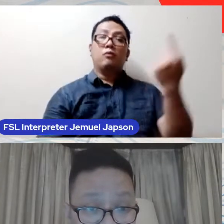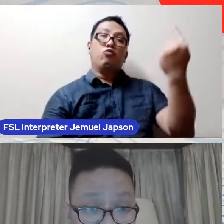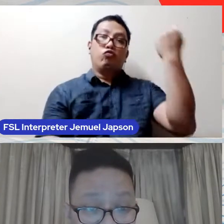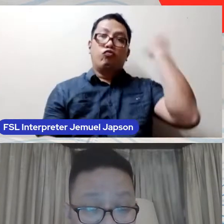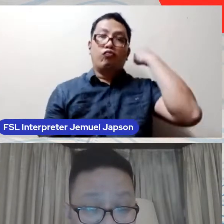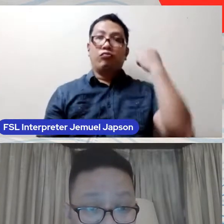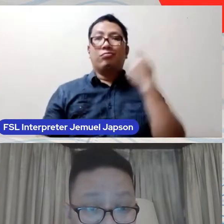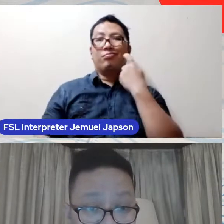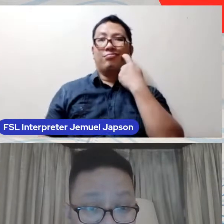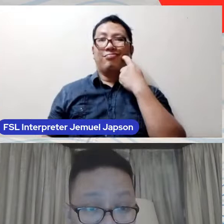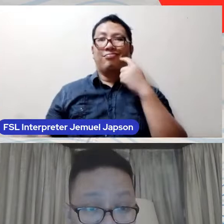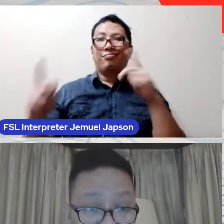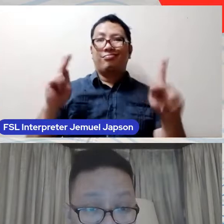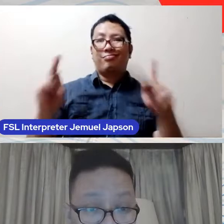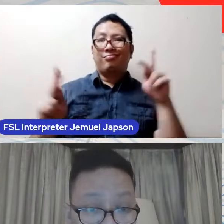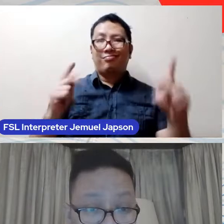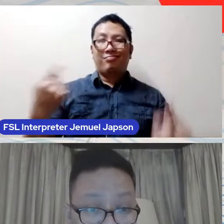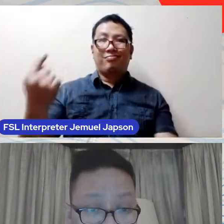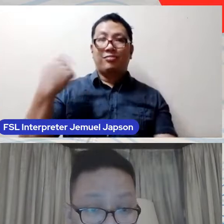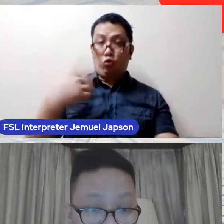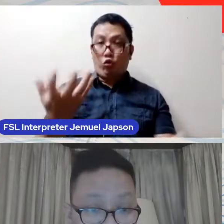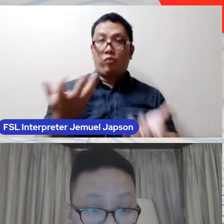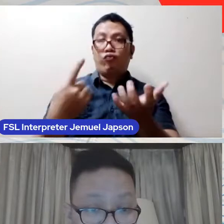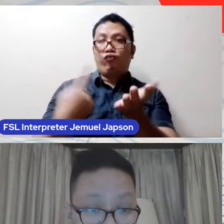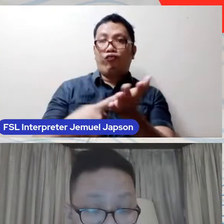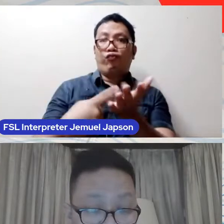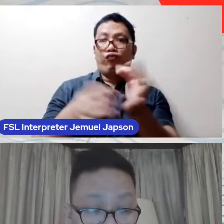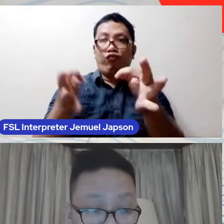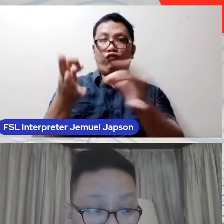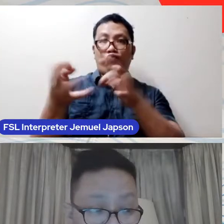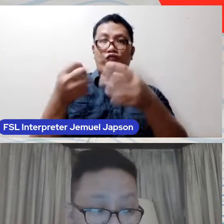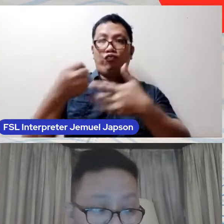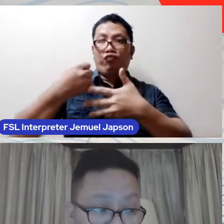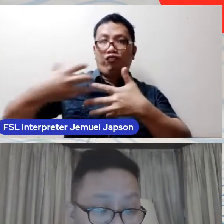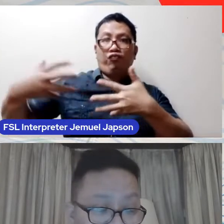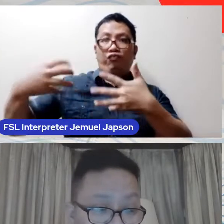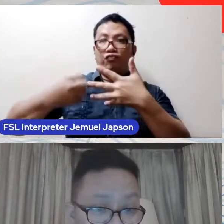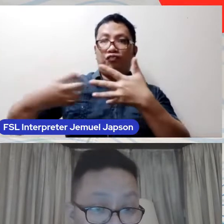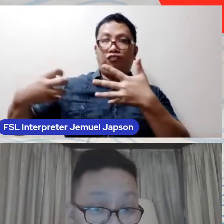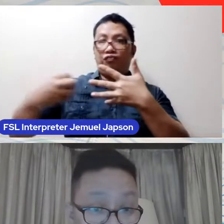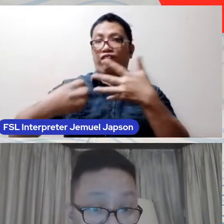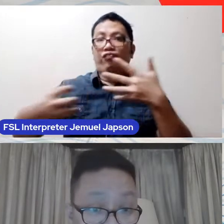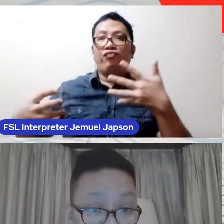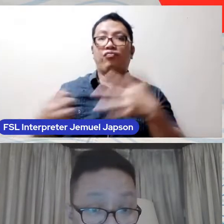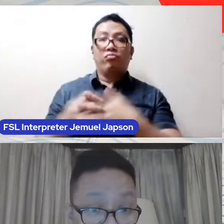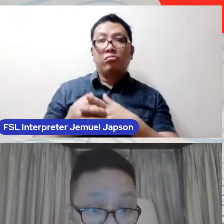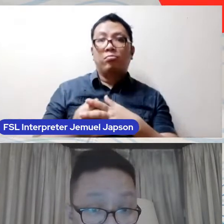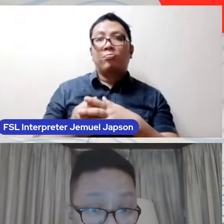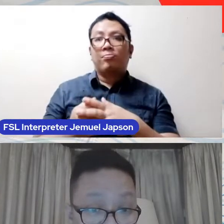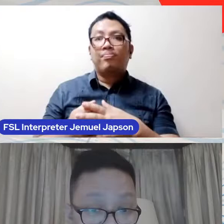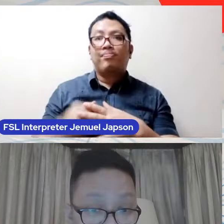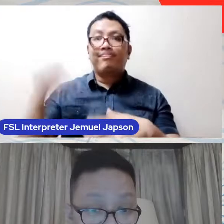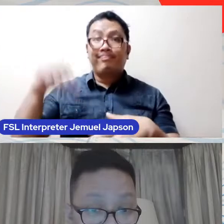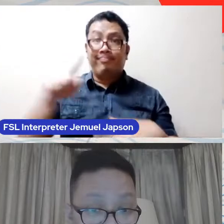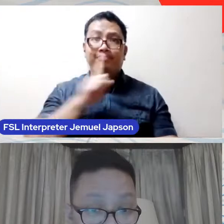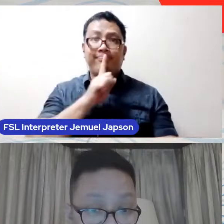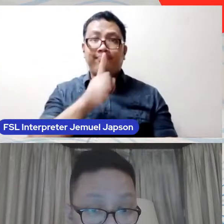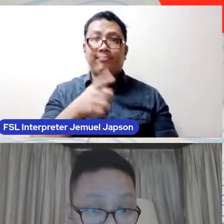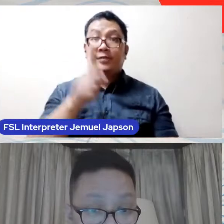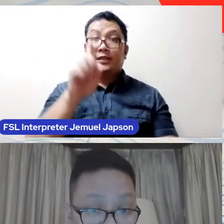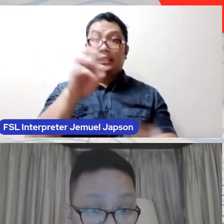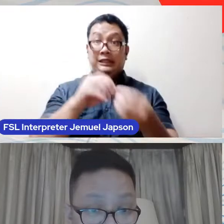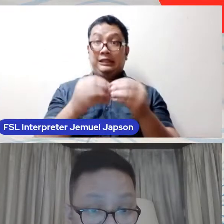kanina. Do you want to discuss it further po? Yeah, sure. Yun po. So, number 1, ang isa